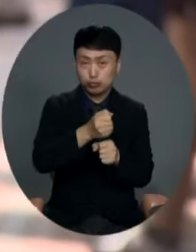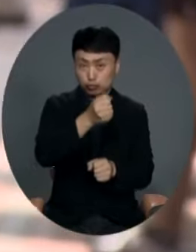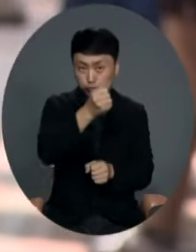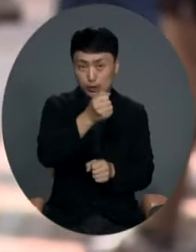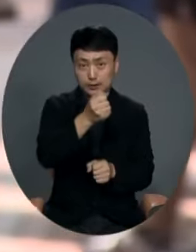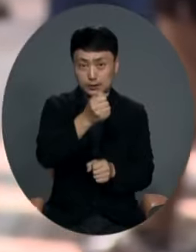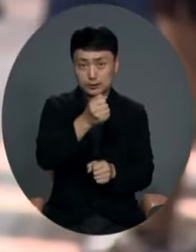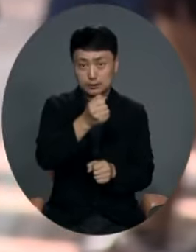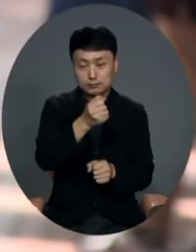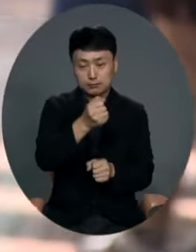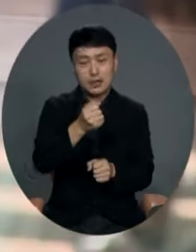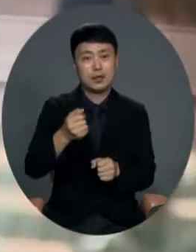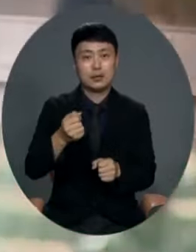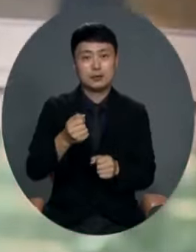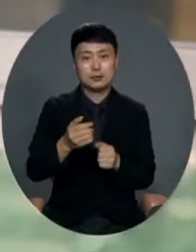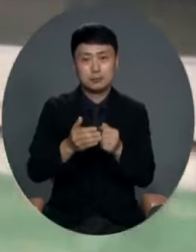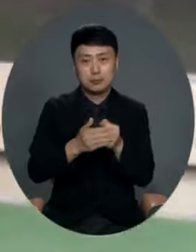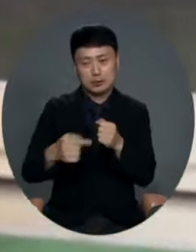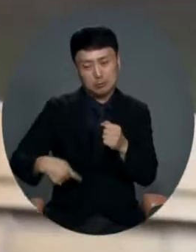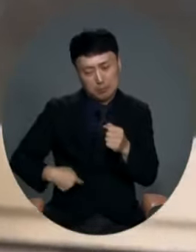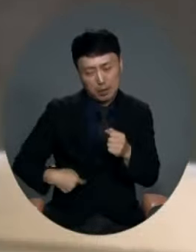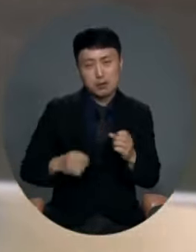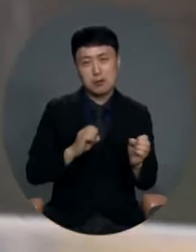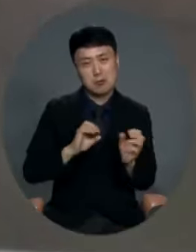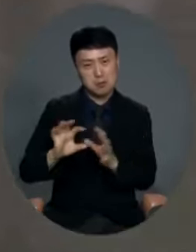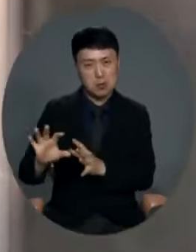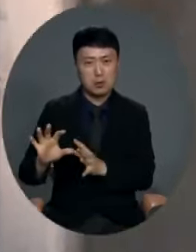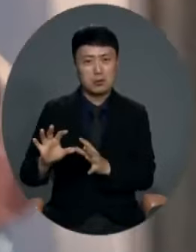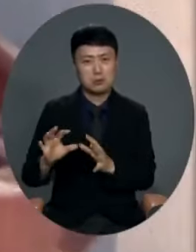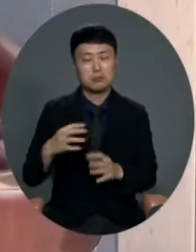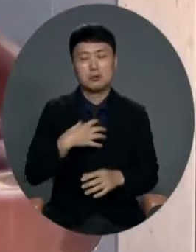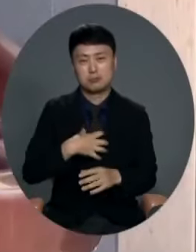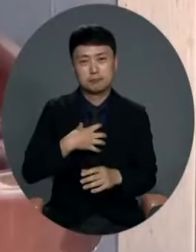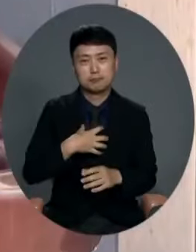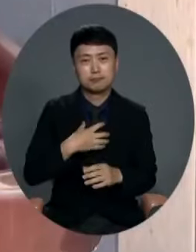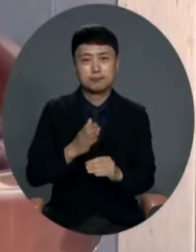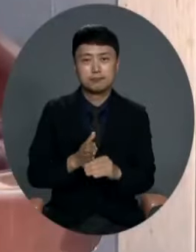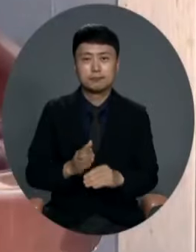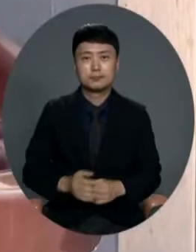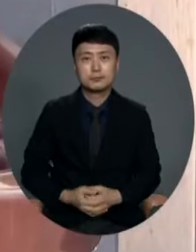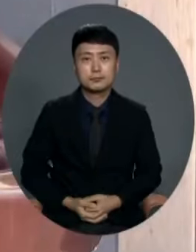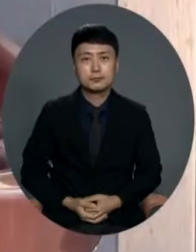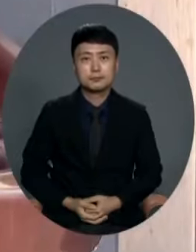버려진 양심의 제도가 사라질 위기에 놓였습니다. MBC 뉴스 변예주입니다.